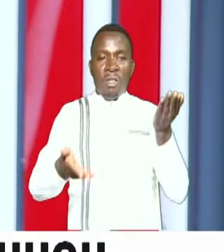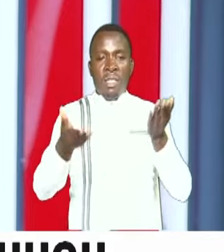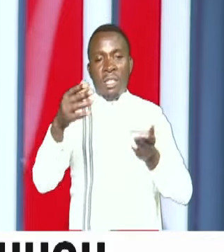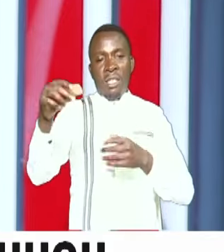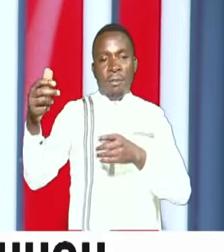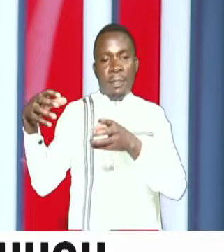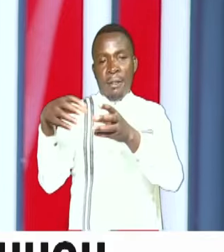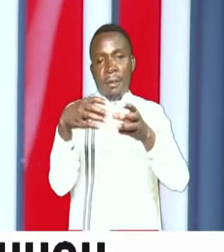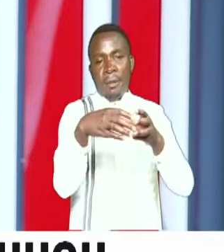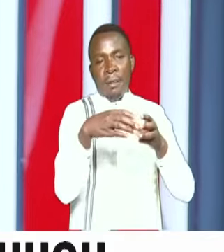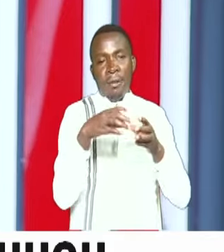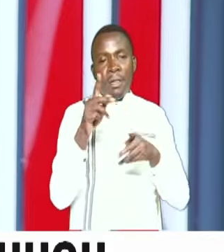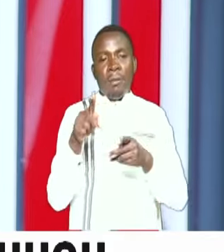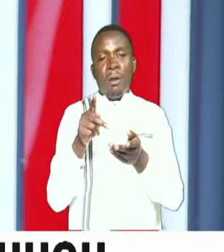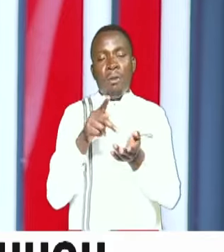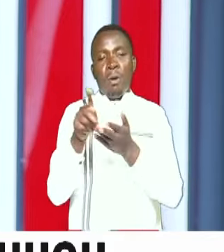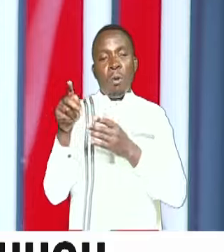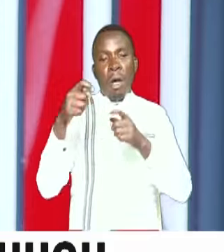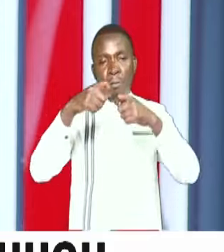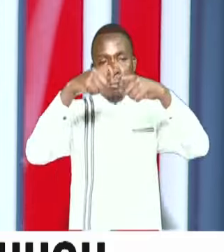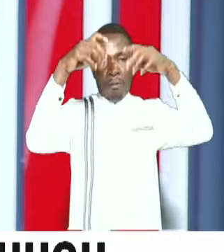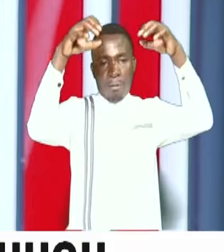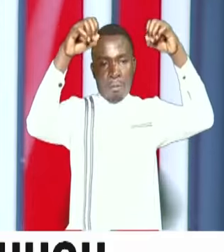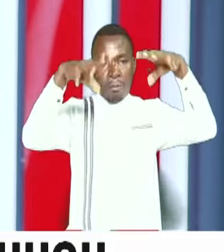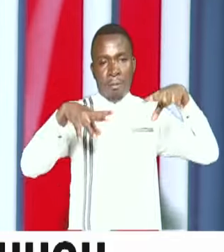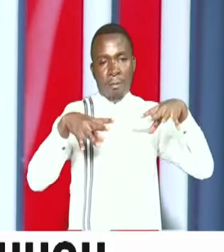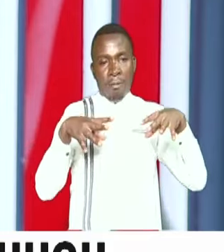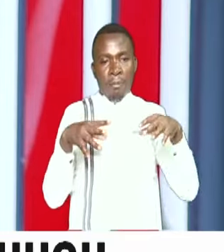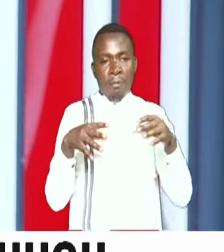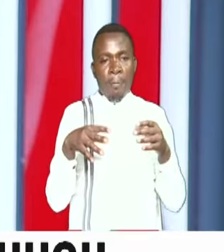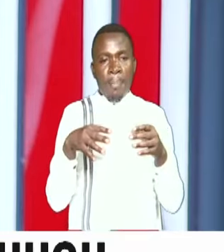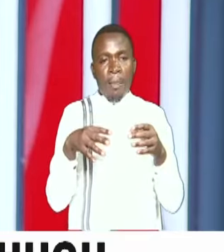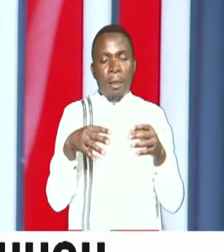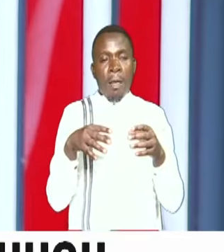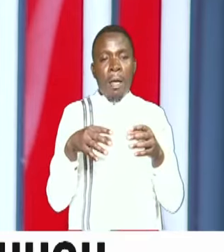byiciro by'abafatabuguzi navuga amago